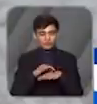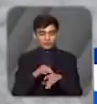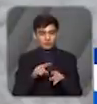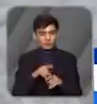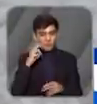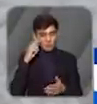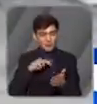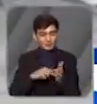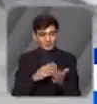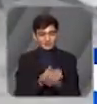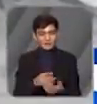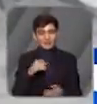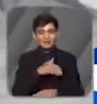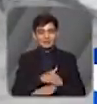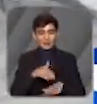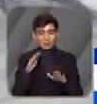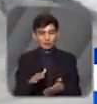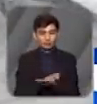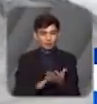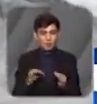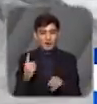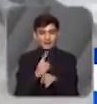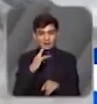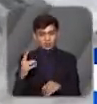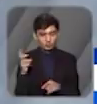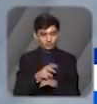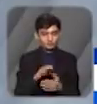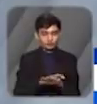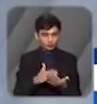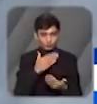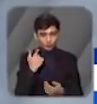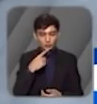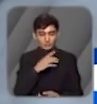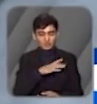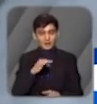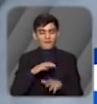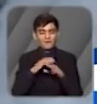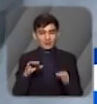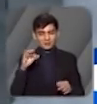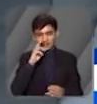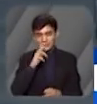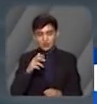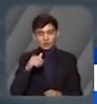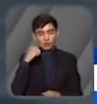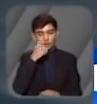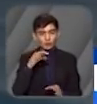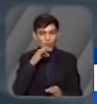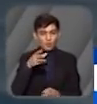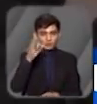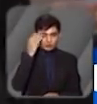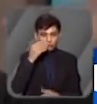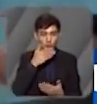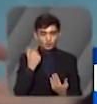жылы көшелерді қардан тазартуға техника бірде бір рет келмепті. Соған қарағанда жергілікті билік үш жыл бұрынғы тасқыннан сабақ алмаған